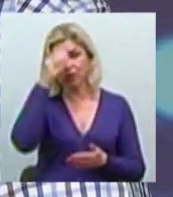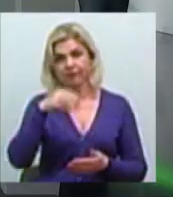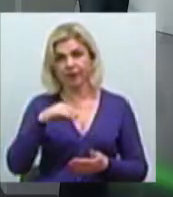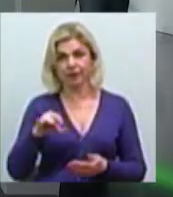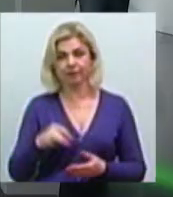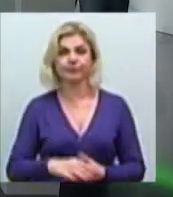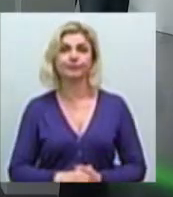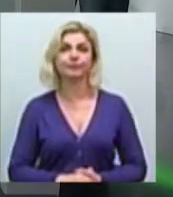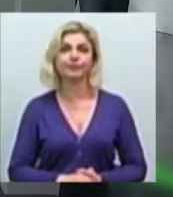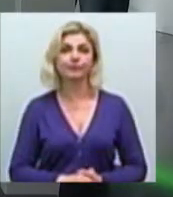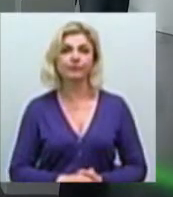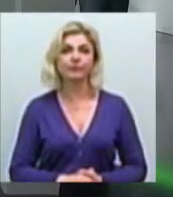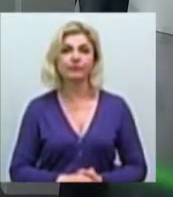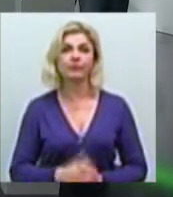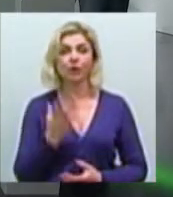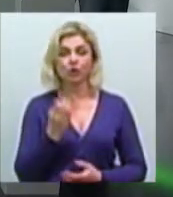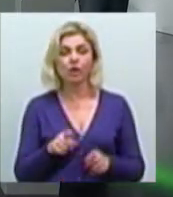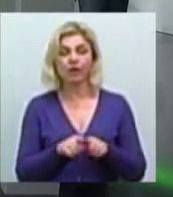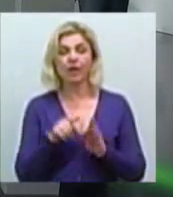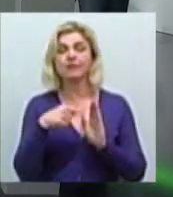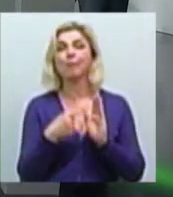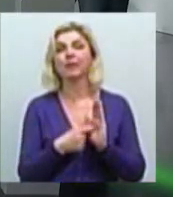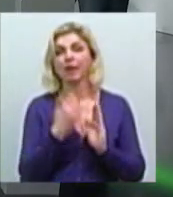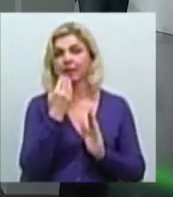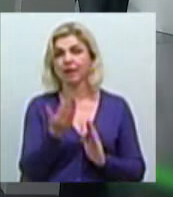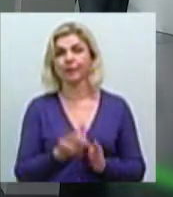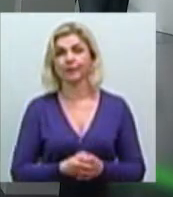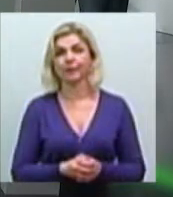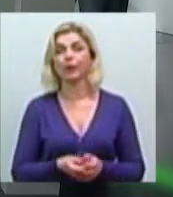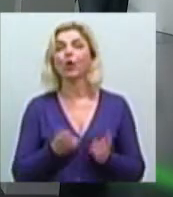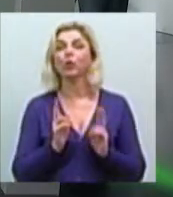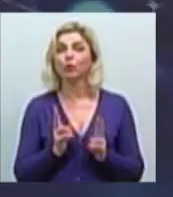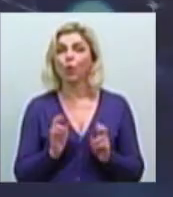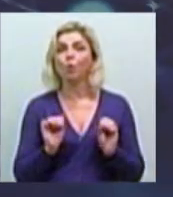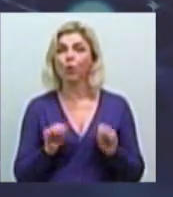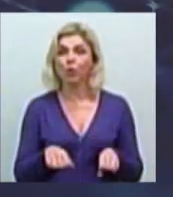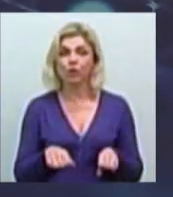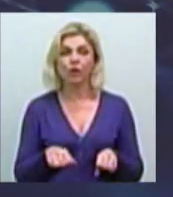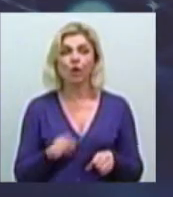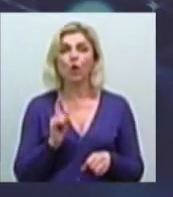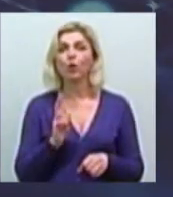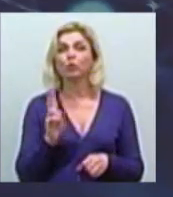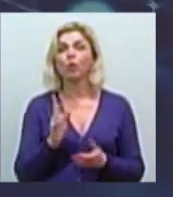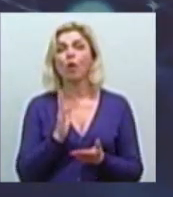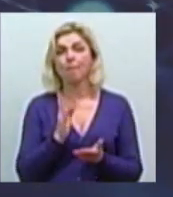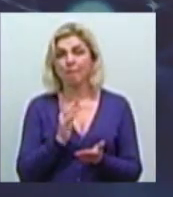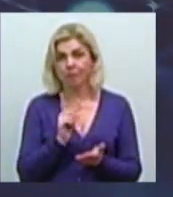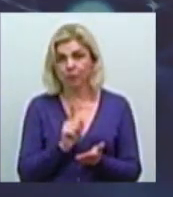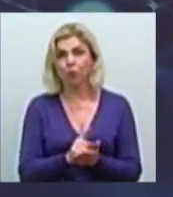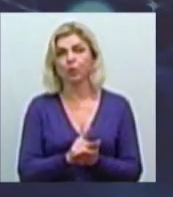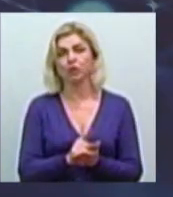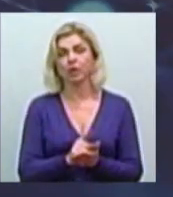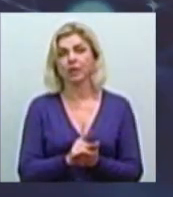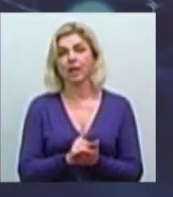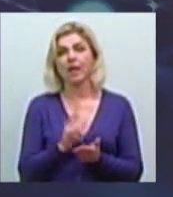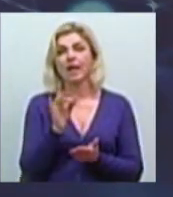зрозуміла. Дивіться, ще таке запитання. Хто може, хто має можливість зареєструвати